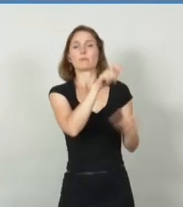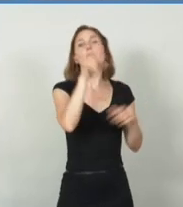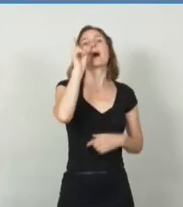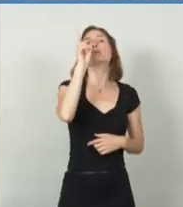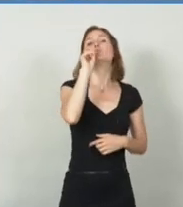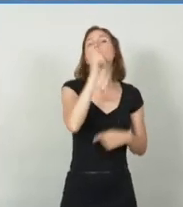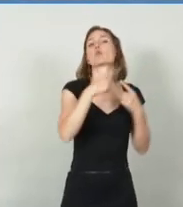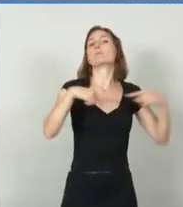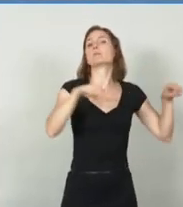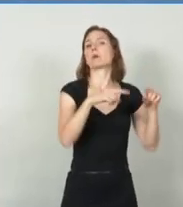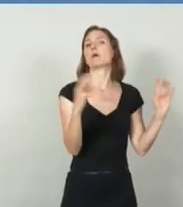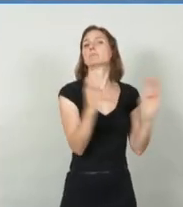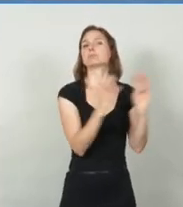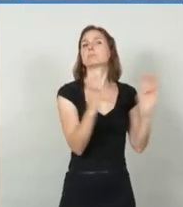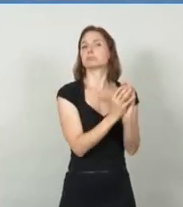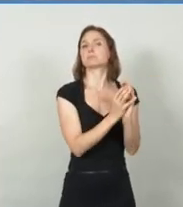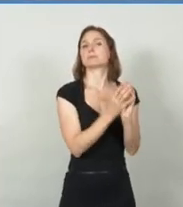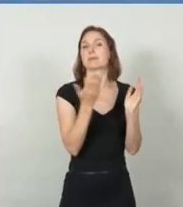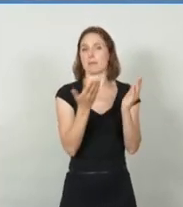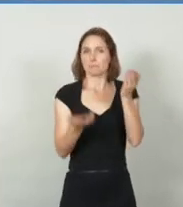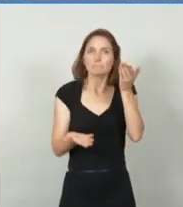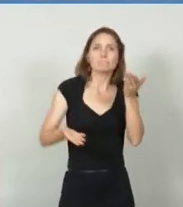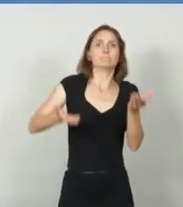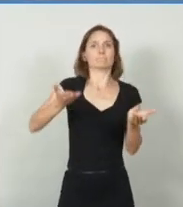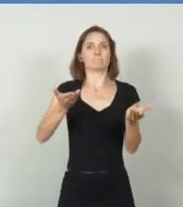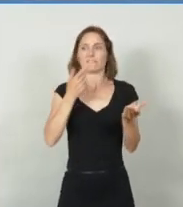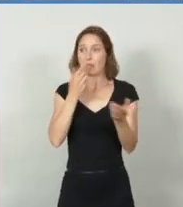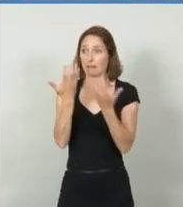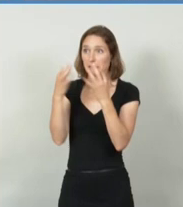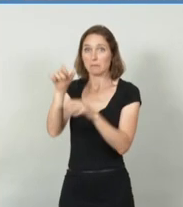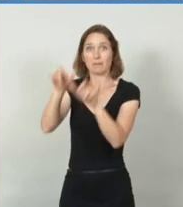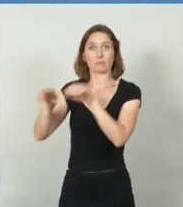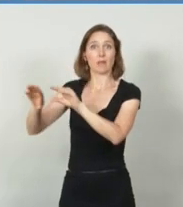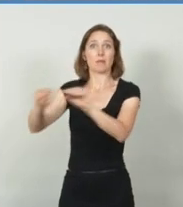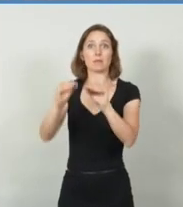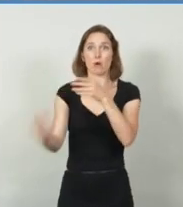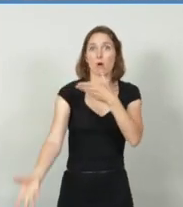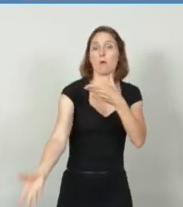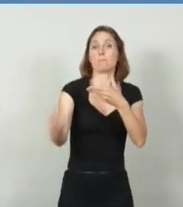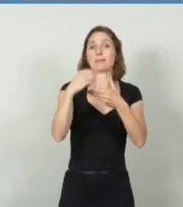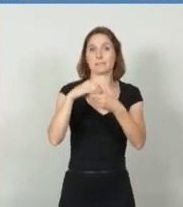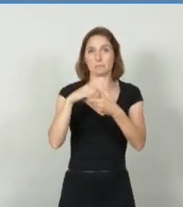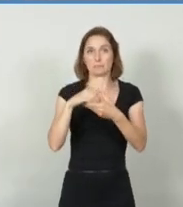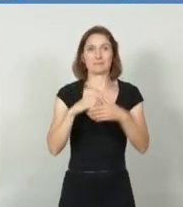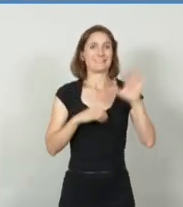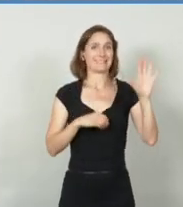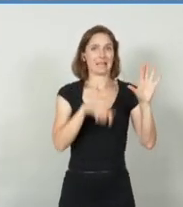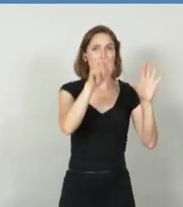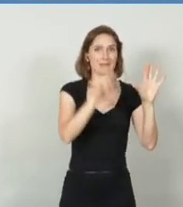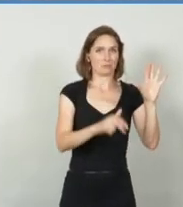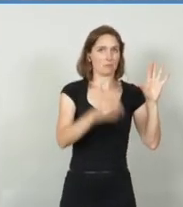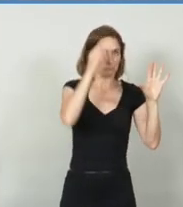dans ce type de commission puisque nous proposons désormais qu'il y ait 10 habitants membres du comité d'avis 5 personnalités qualifiées qui